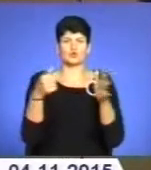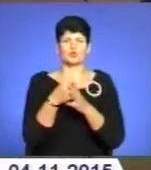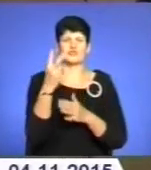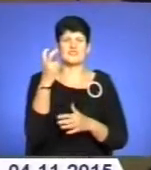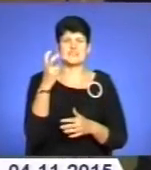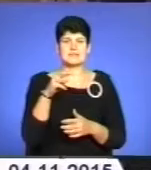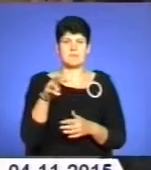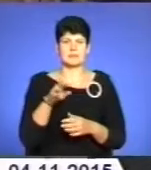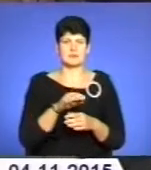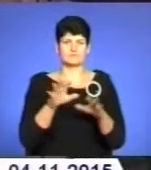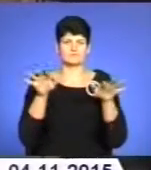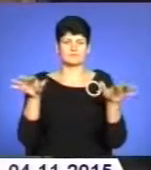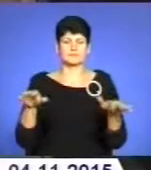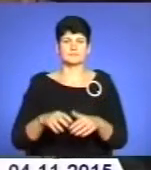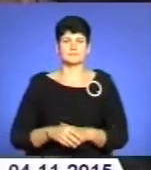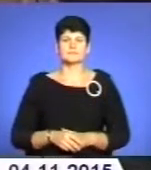метрів.